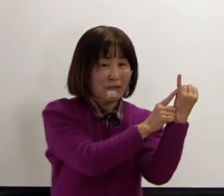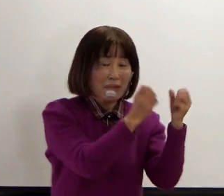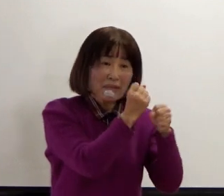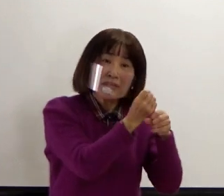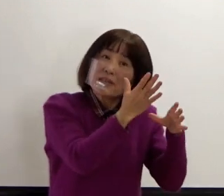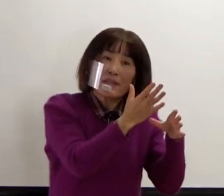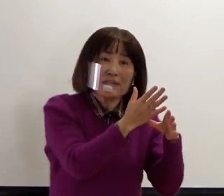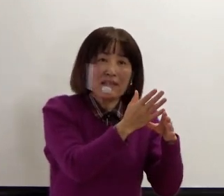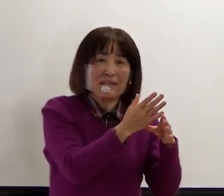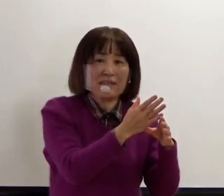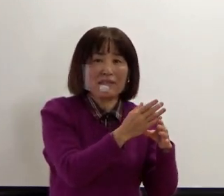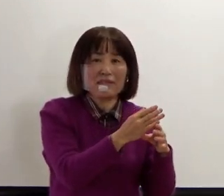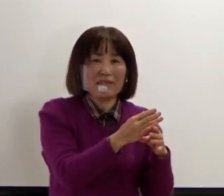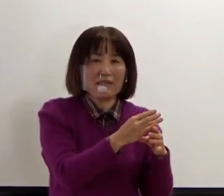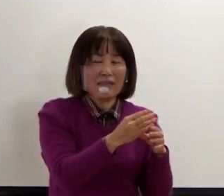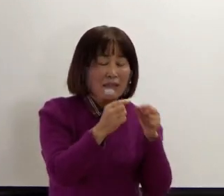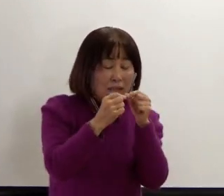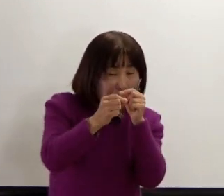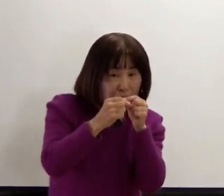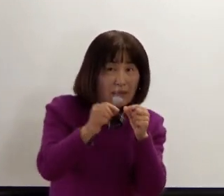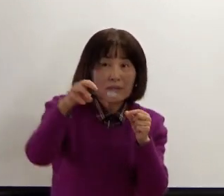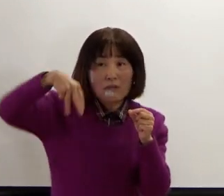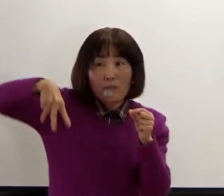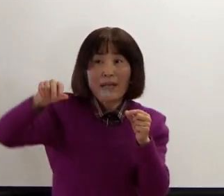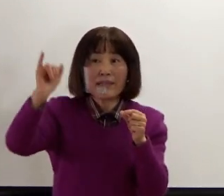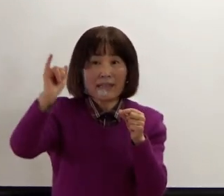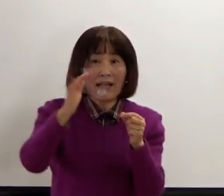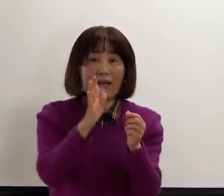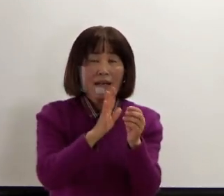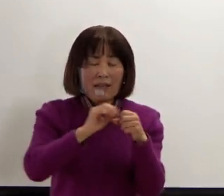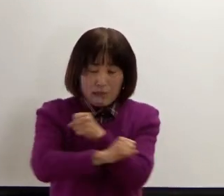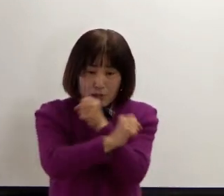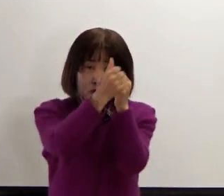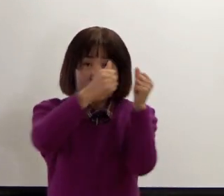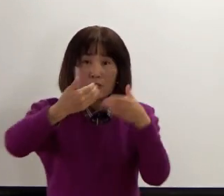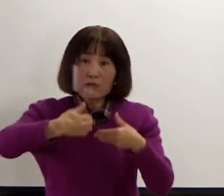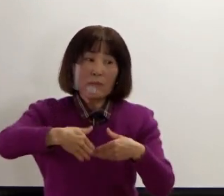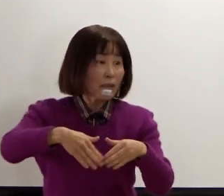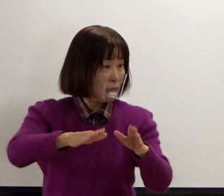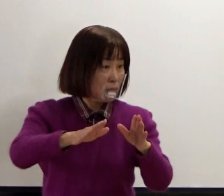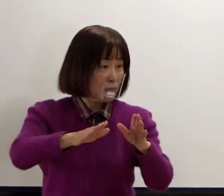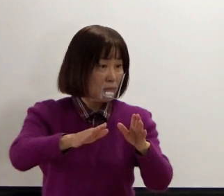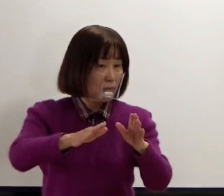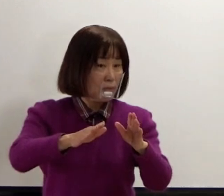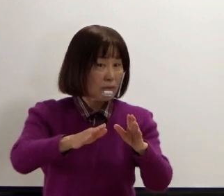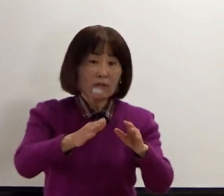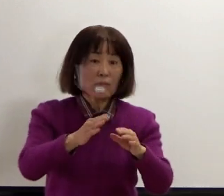励ますことになり、この子がイエス様の前を道を整えることだと全然思ってなかったと思いますね。